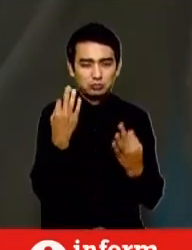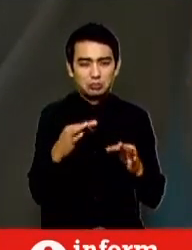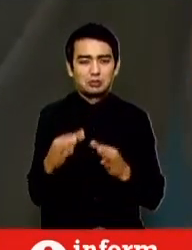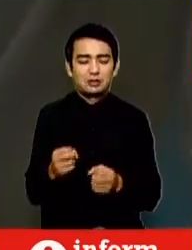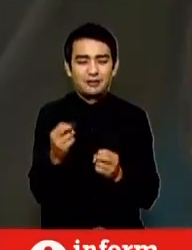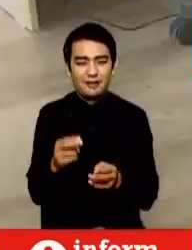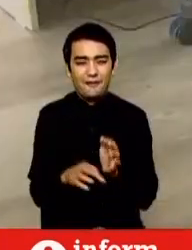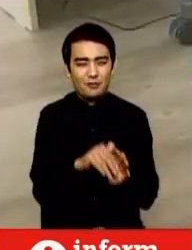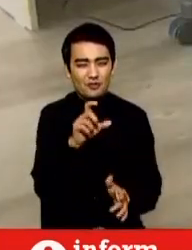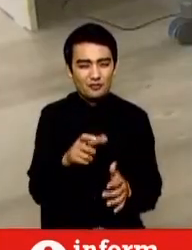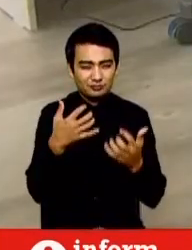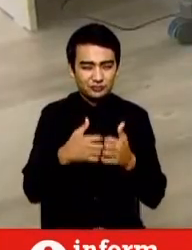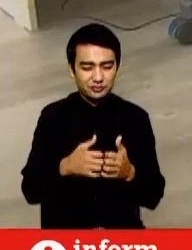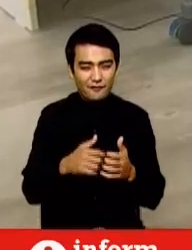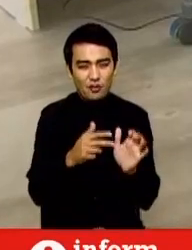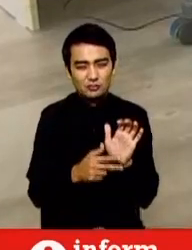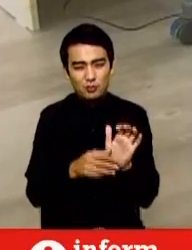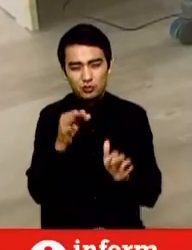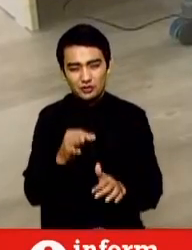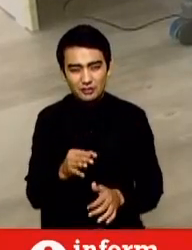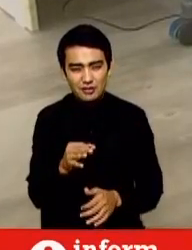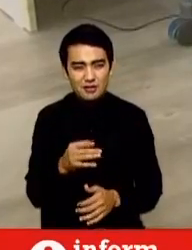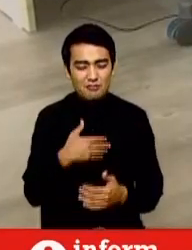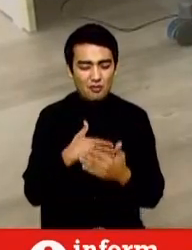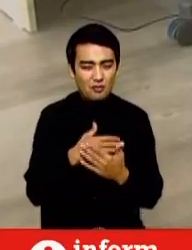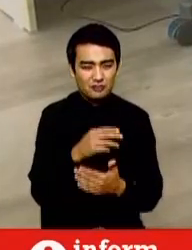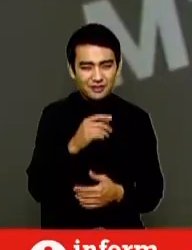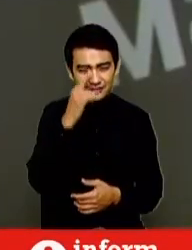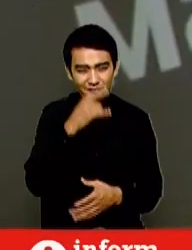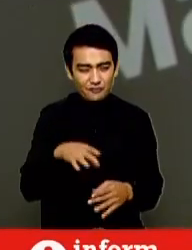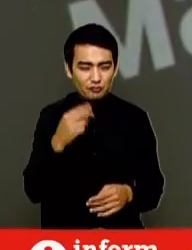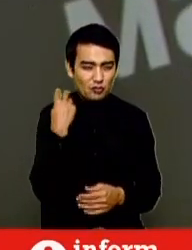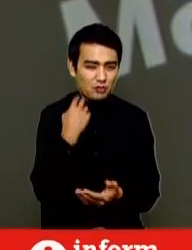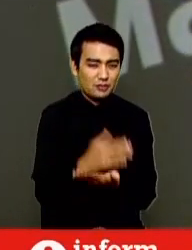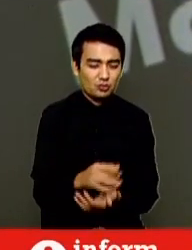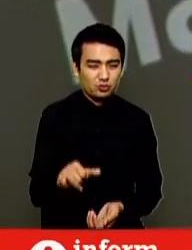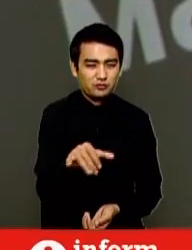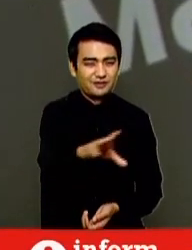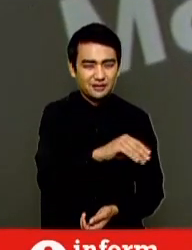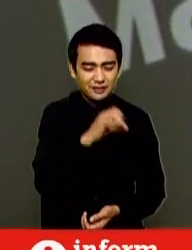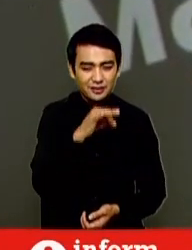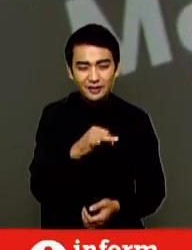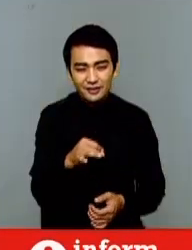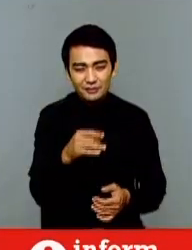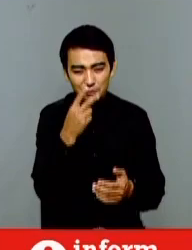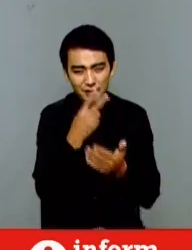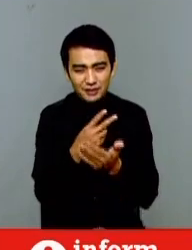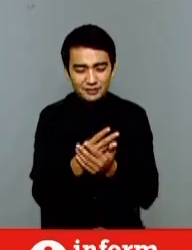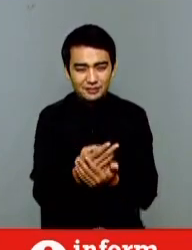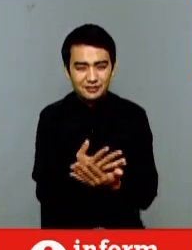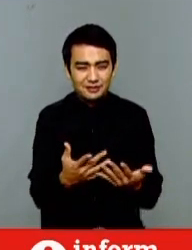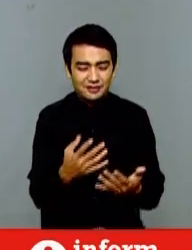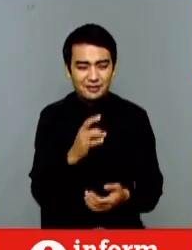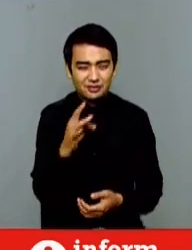депутатов, 80% экономически активных казахстанцев обременены кредитами. В развитых странах этот показатель в несколько раз меньше. Так,